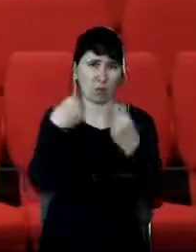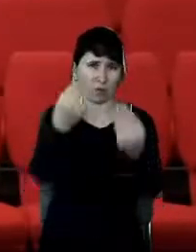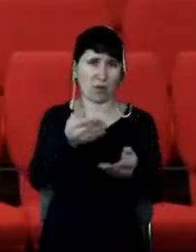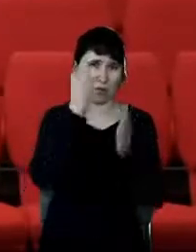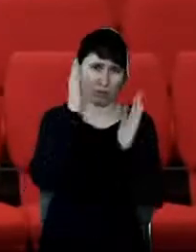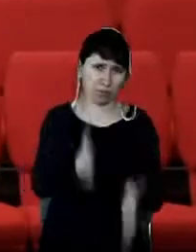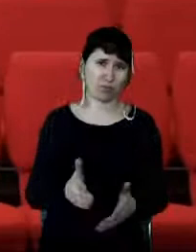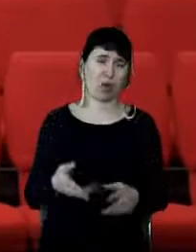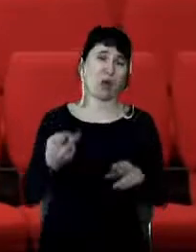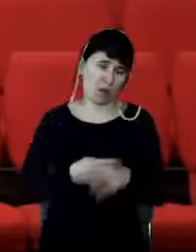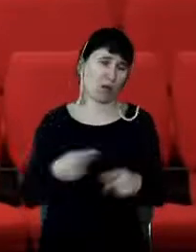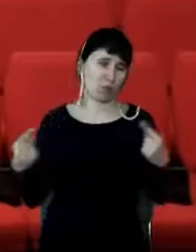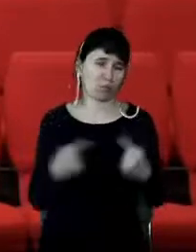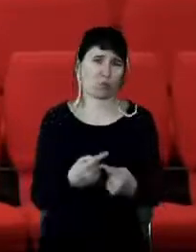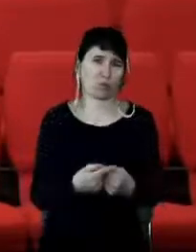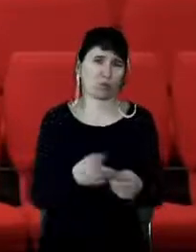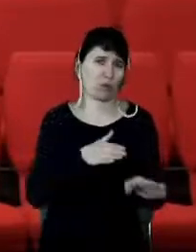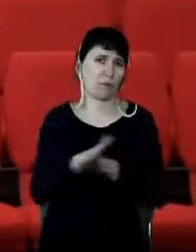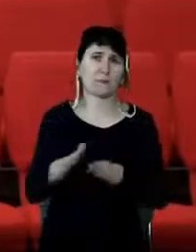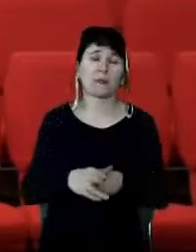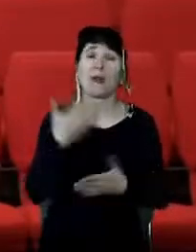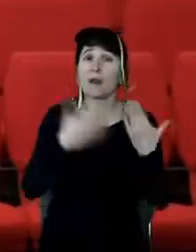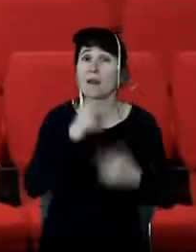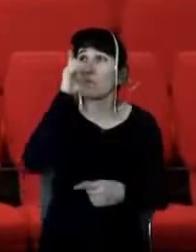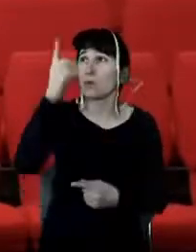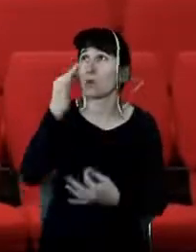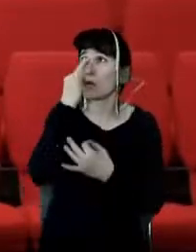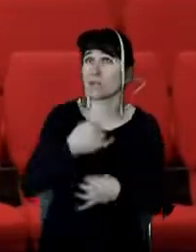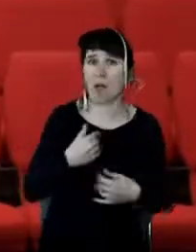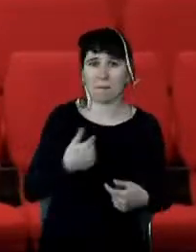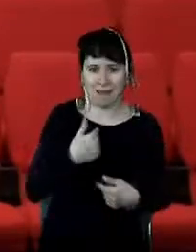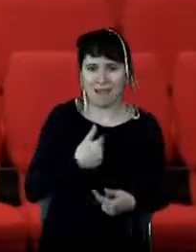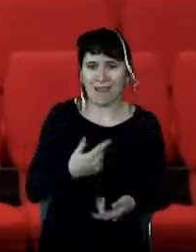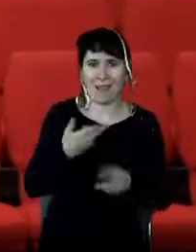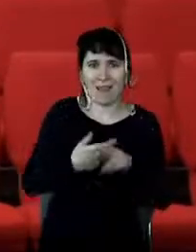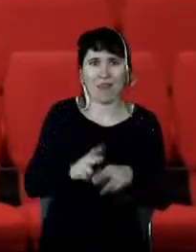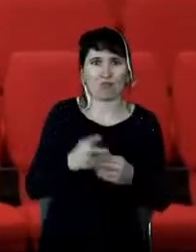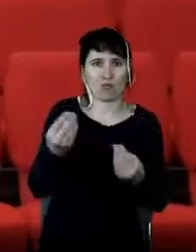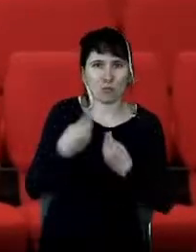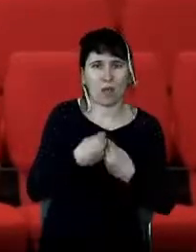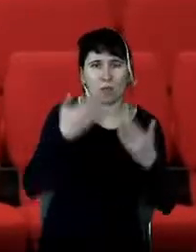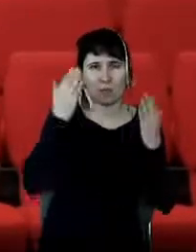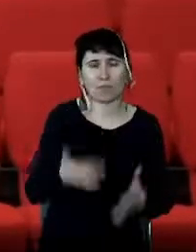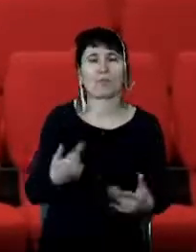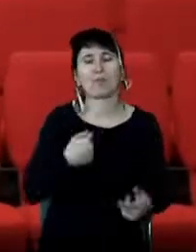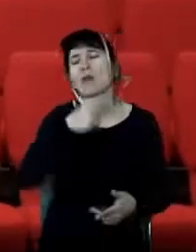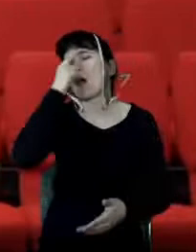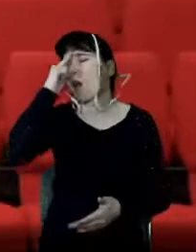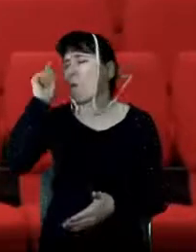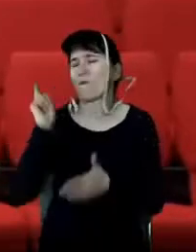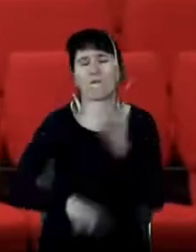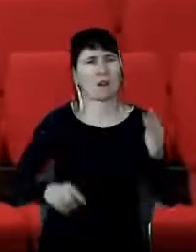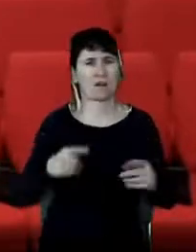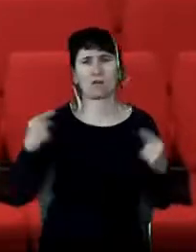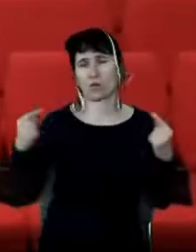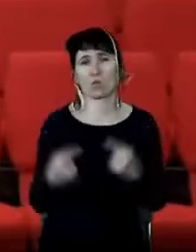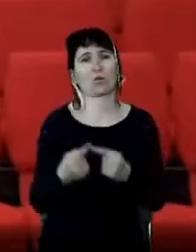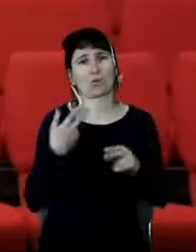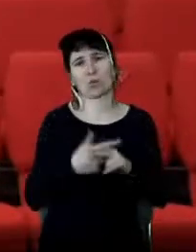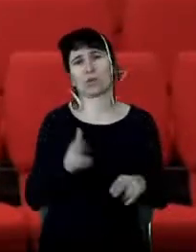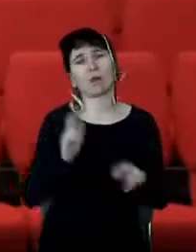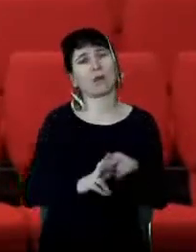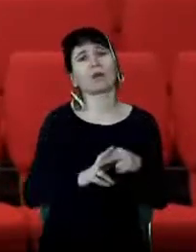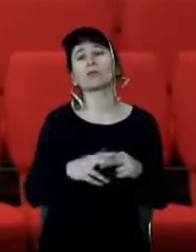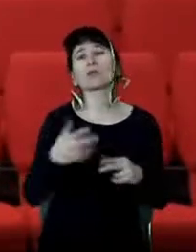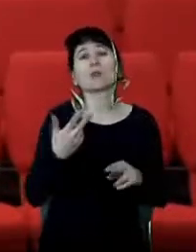його однозначно дасть. Якщо Бог сказав, що він для нас дасть це місто, він нам його дасть. І хотілося б, щоб ці слова були